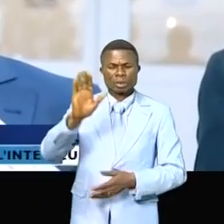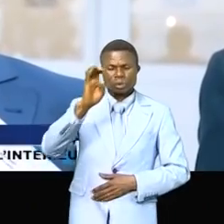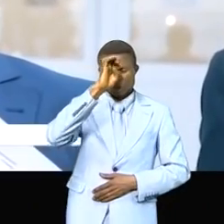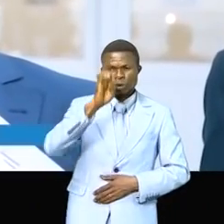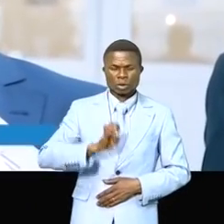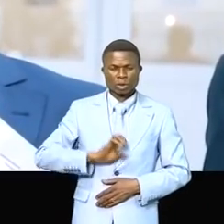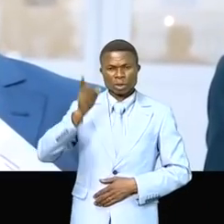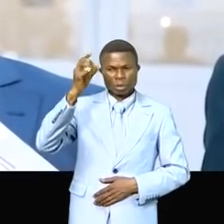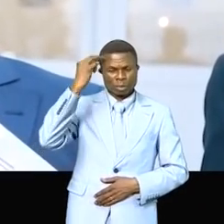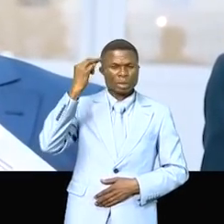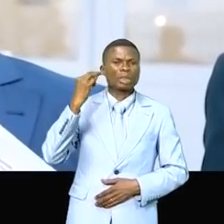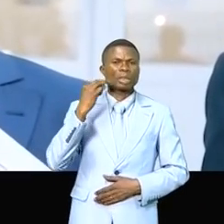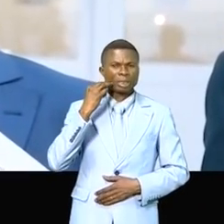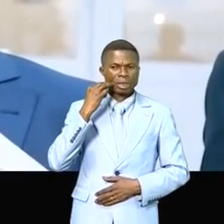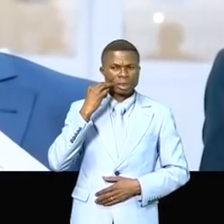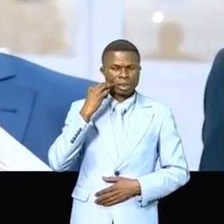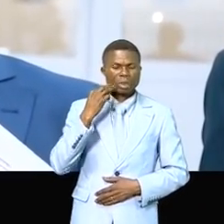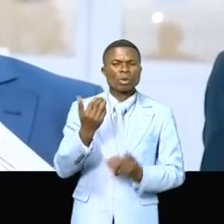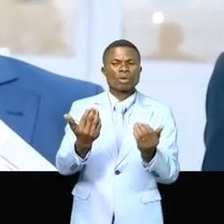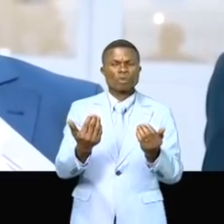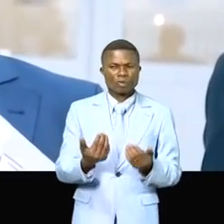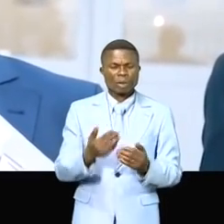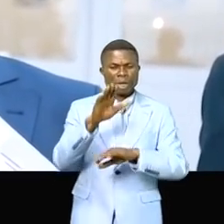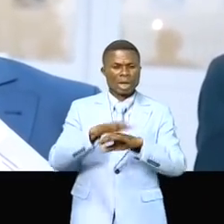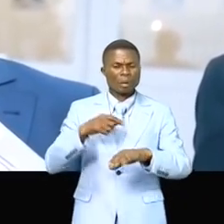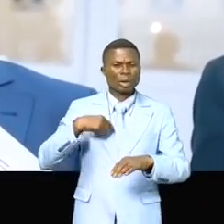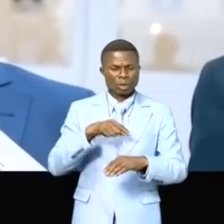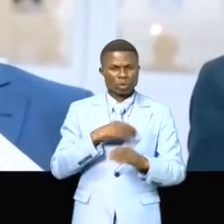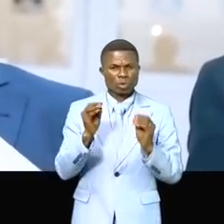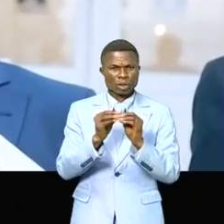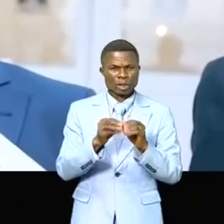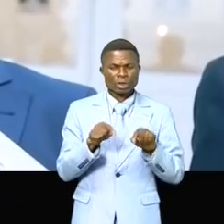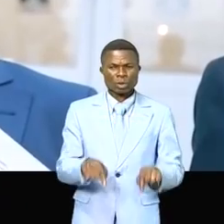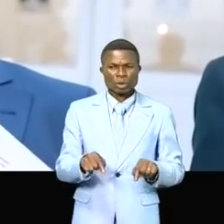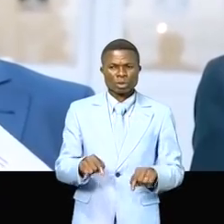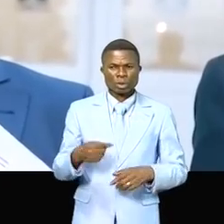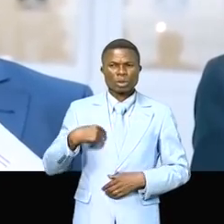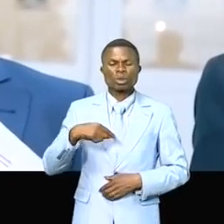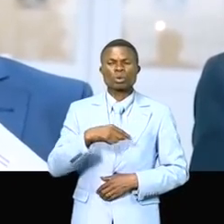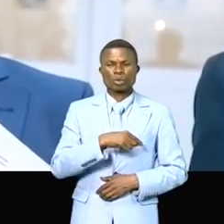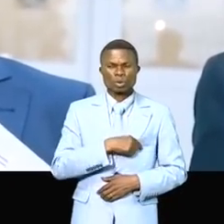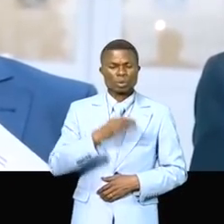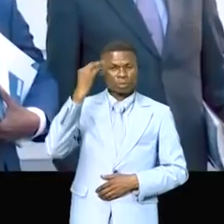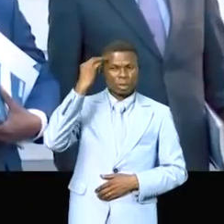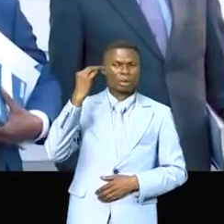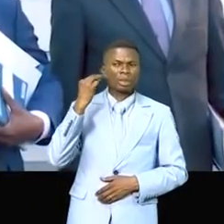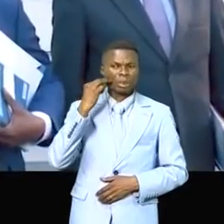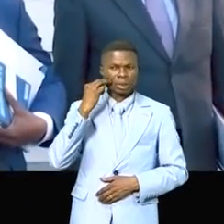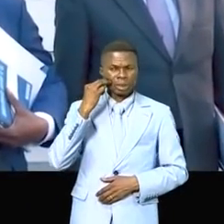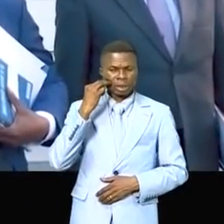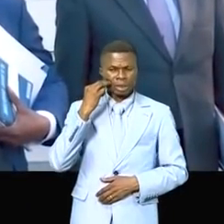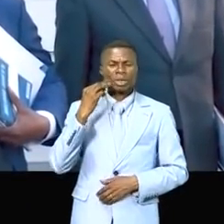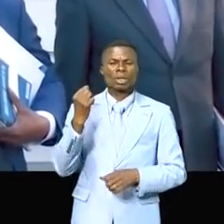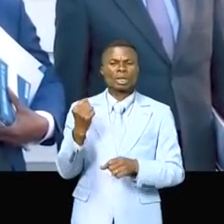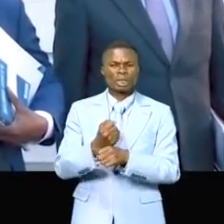Monsieur le Premier ministre a bien voulu nous réunir, nous, les ministres